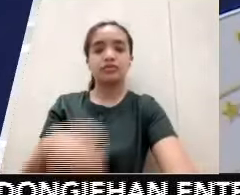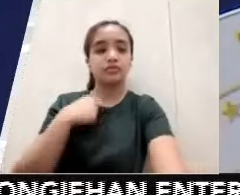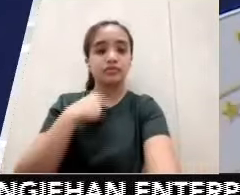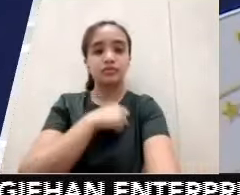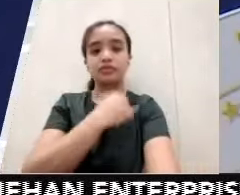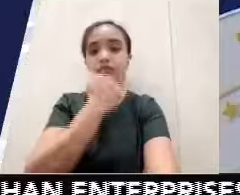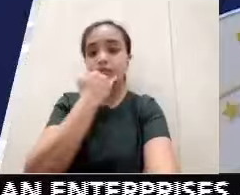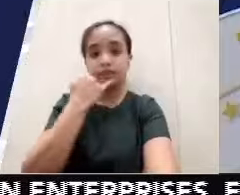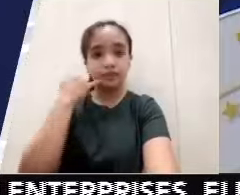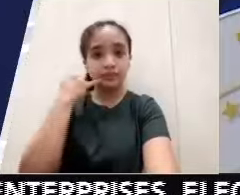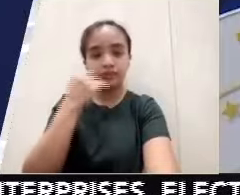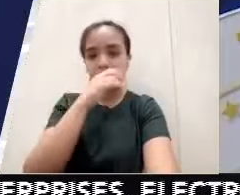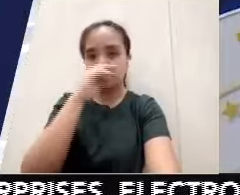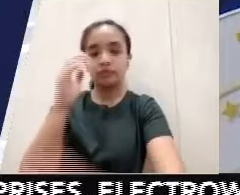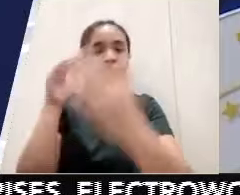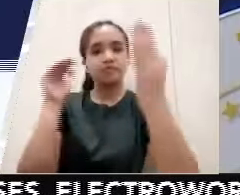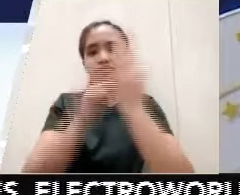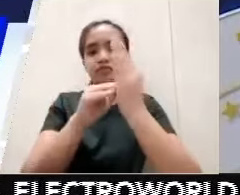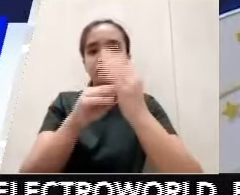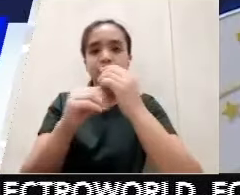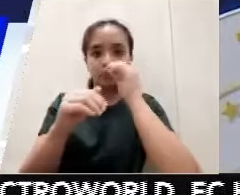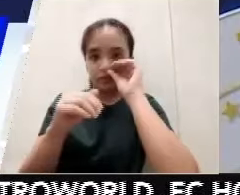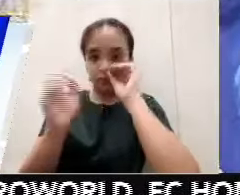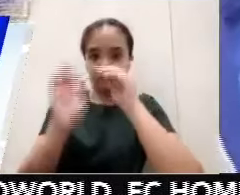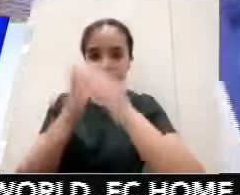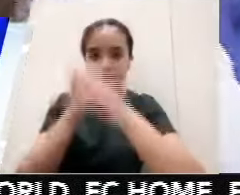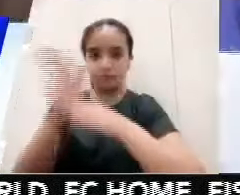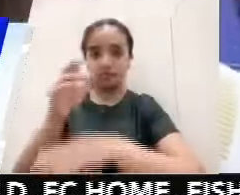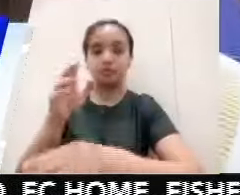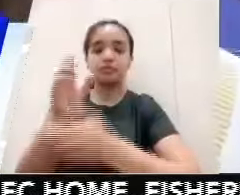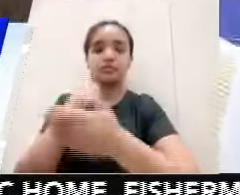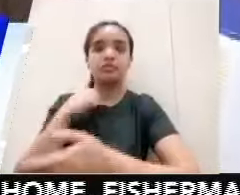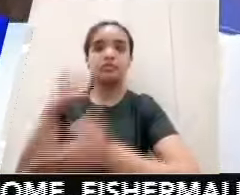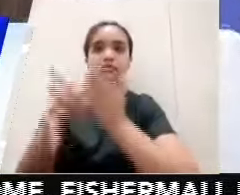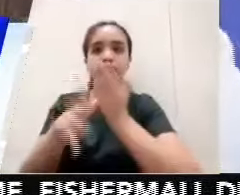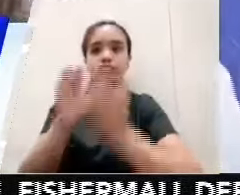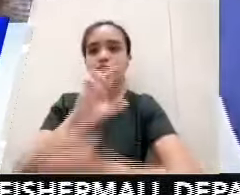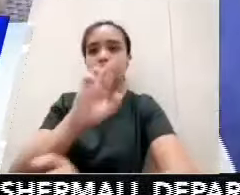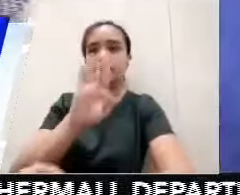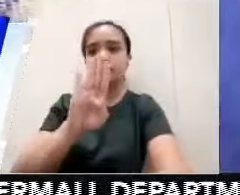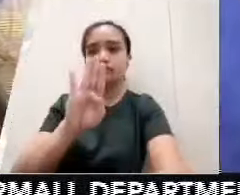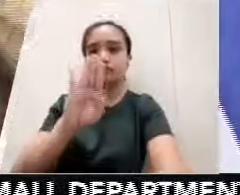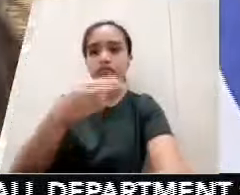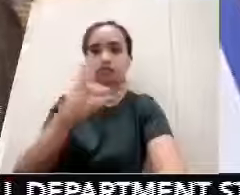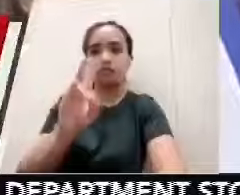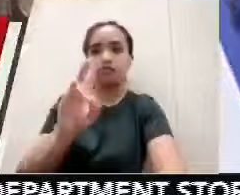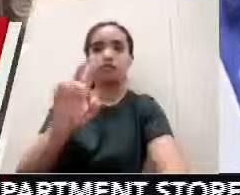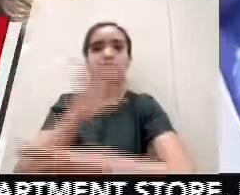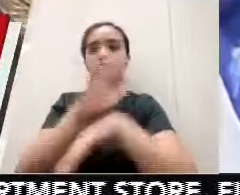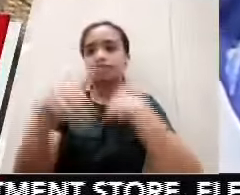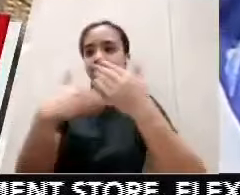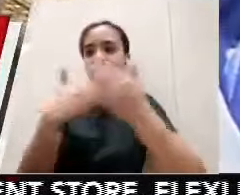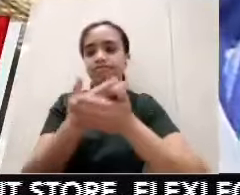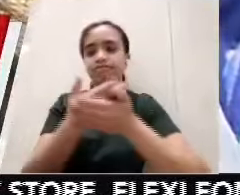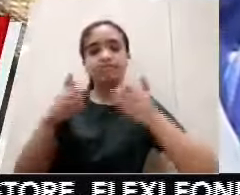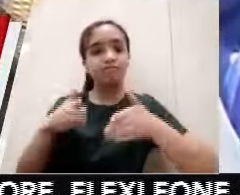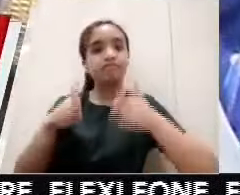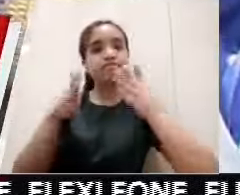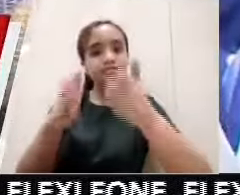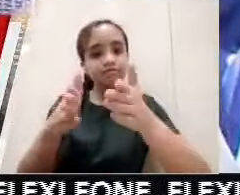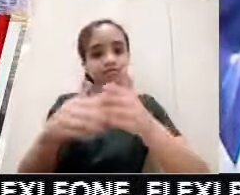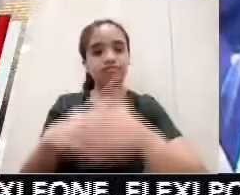senador sa Comelec ang rbh 7 ng camara lahat ng pamamaraan para ah